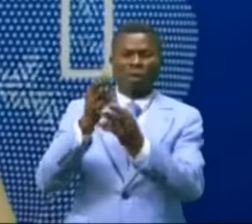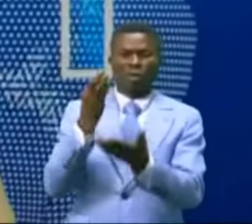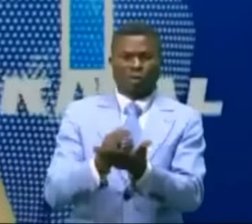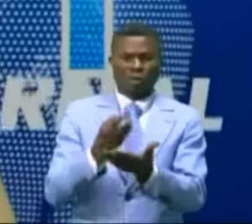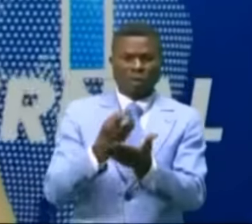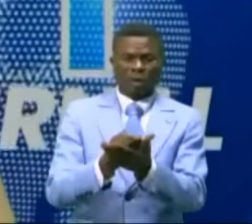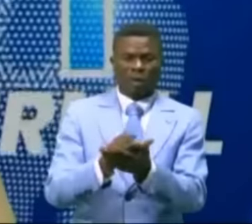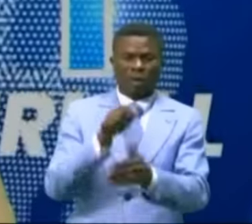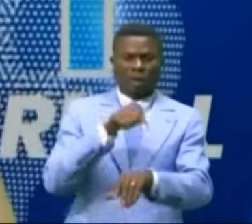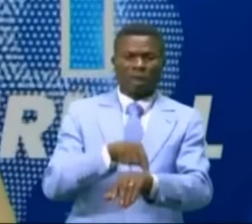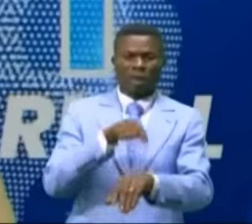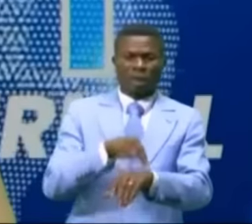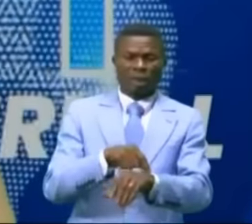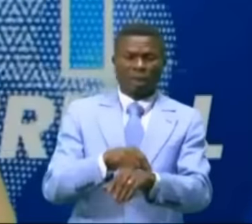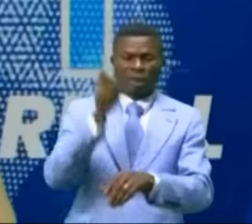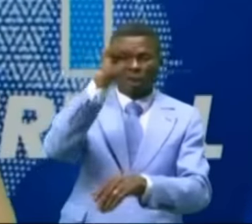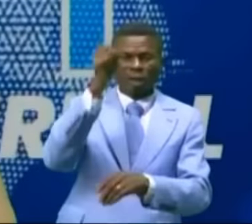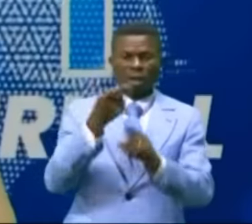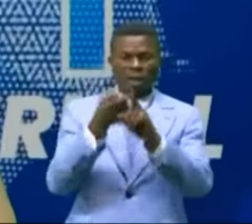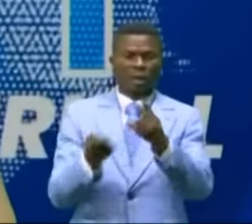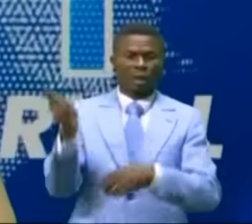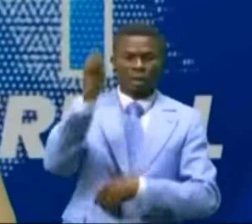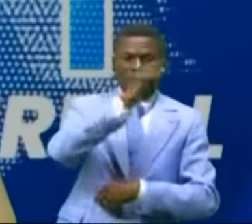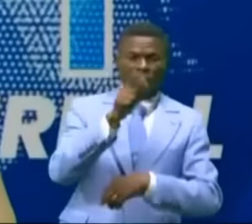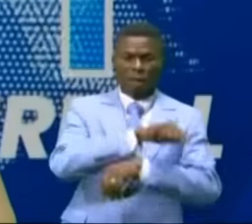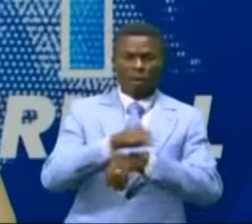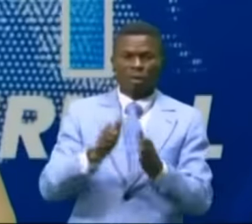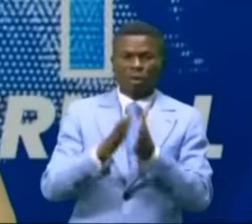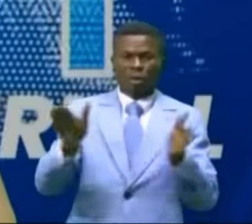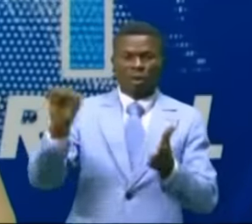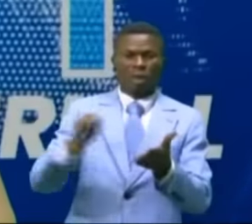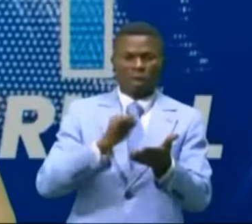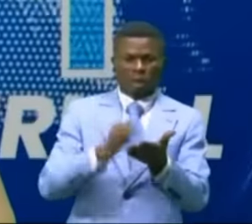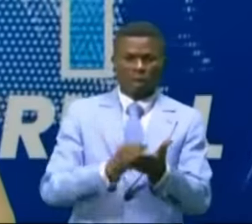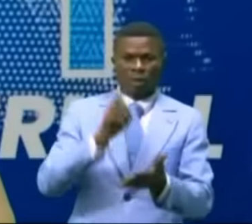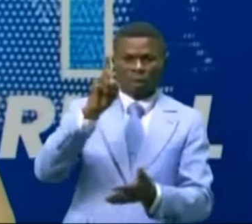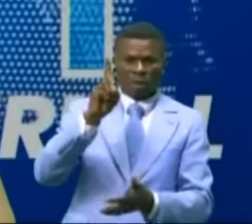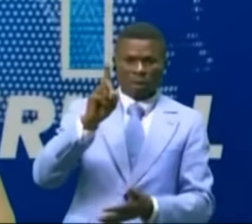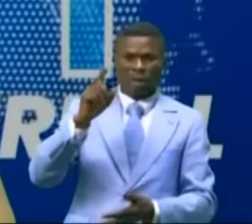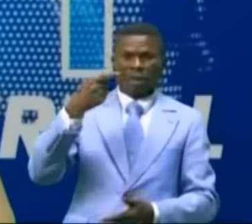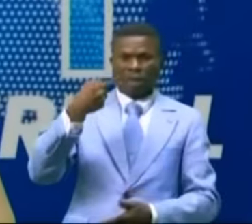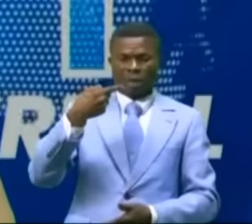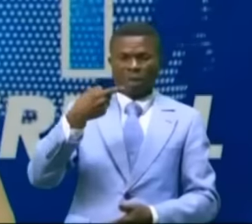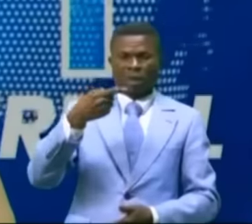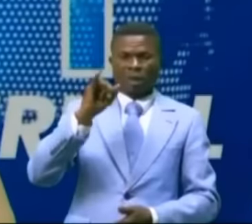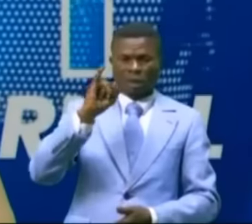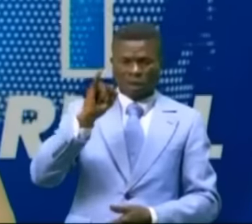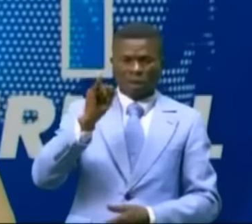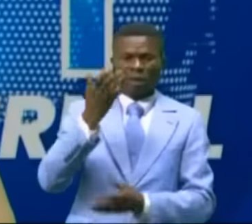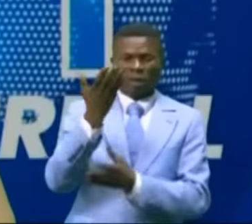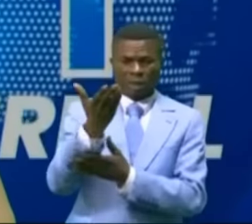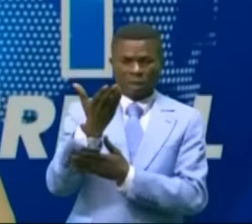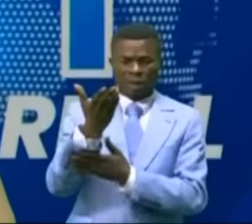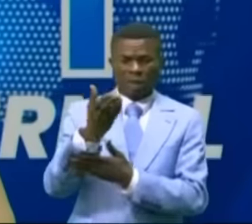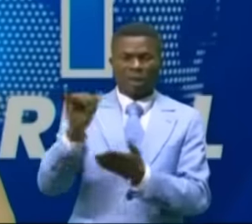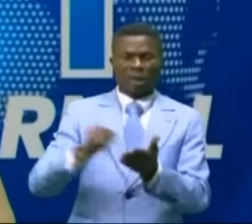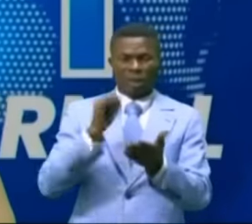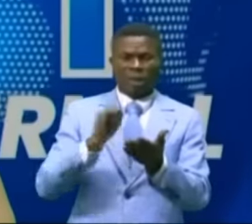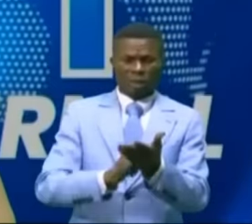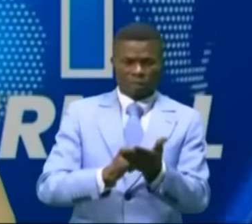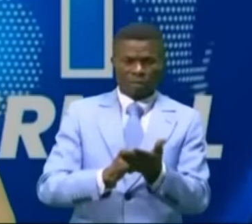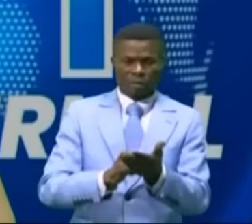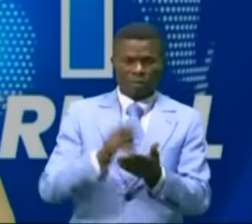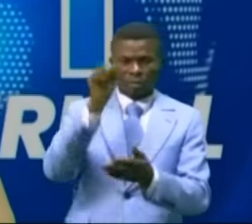aux échéances du 30 avril à la Direction générale des impôts DGI en annexe à leur déclaration fiscale et